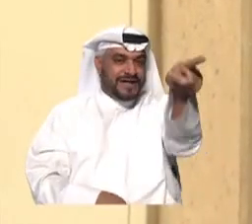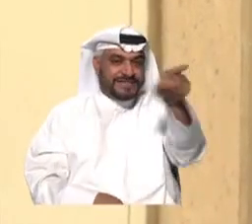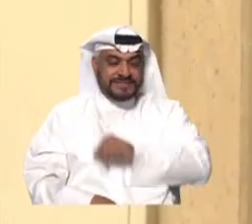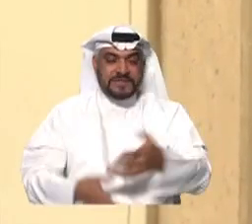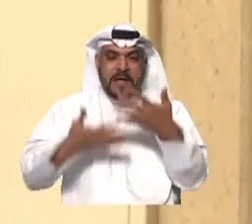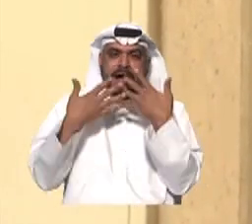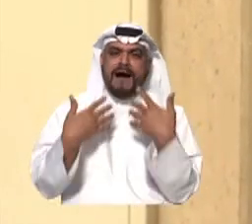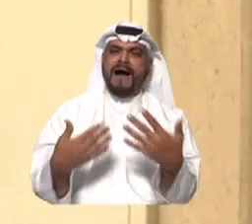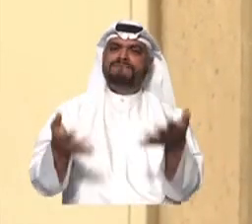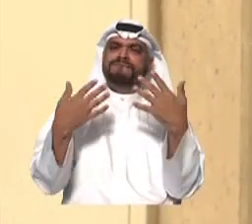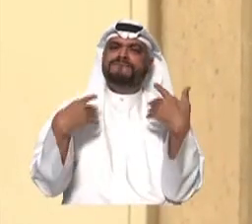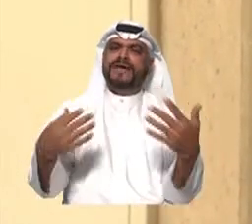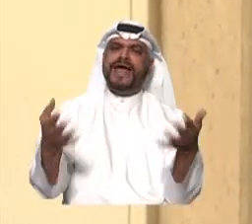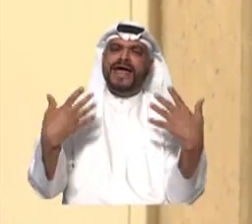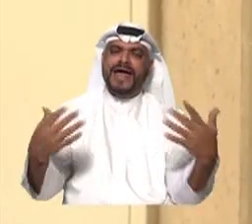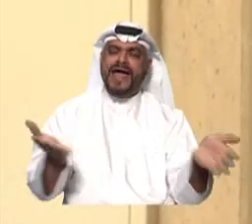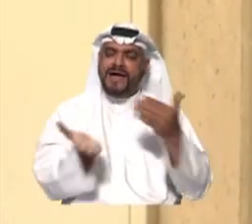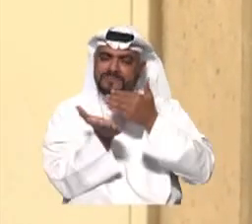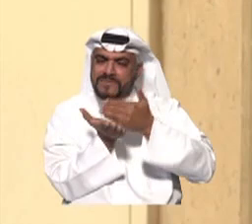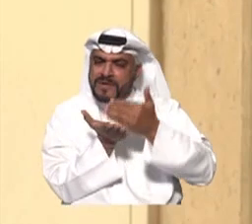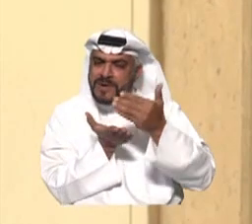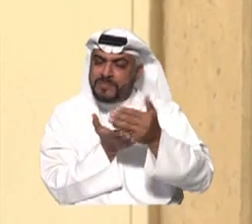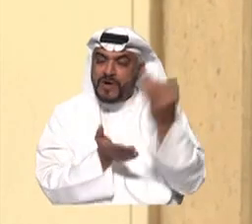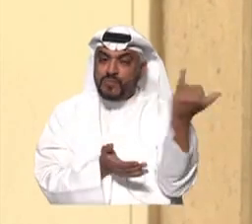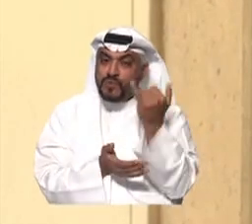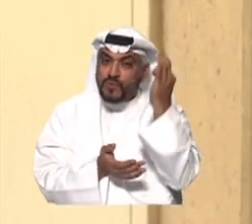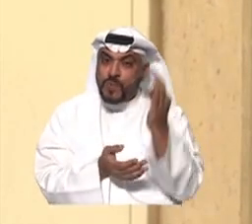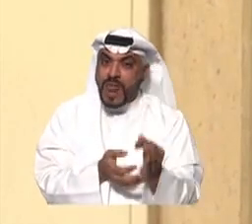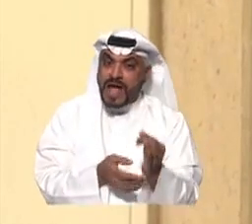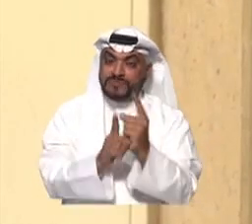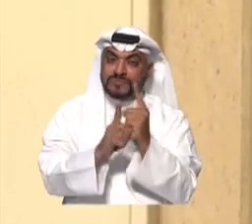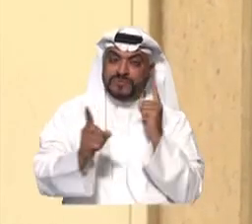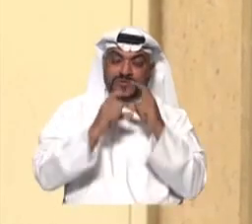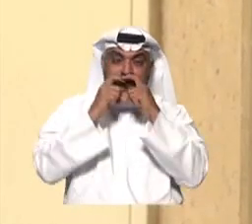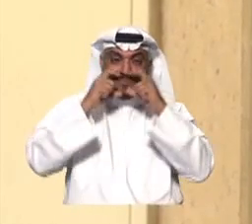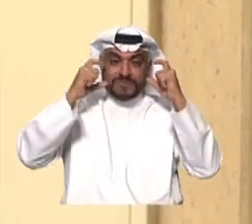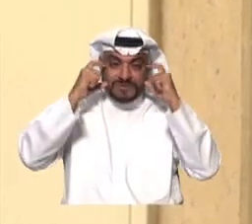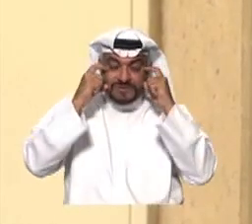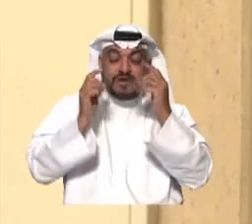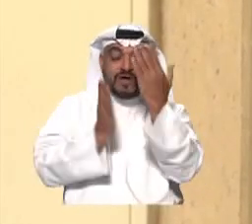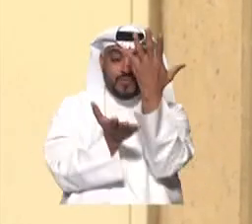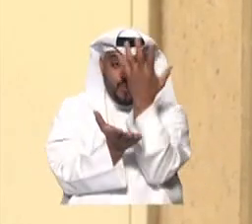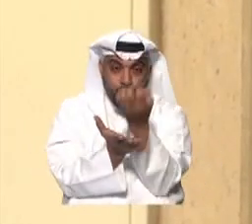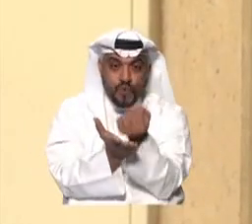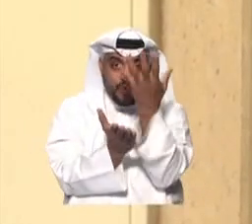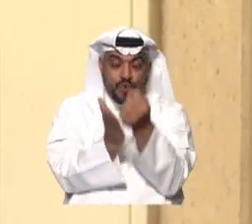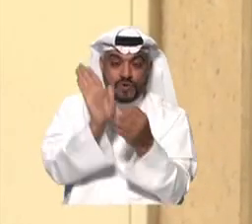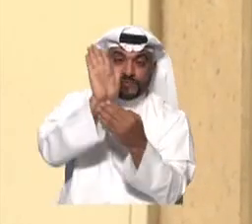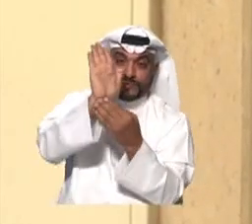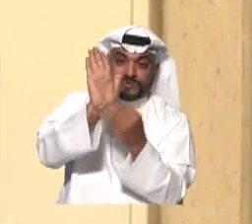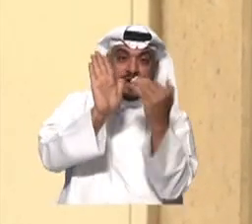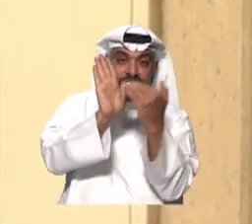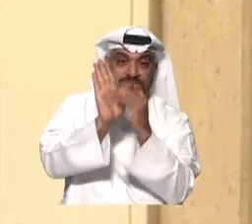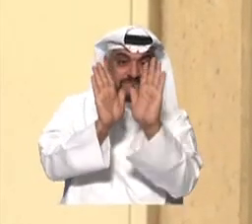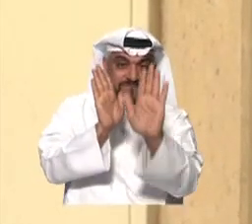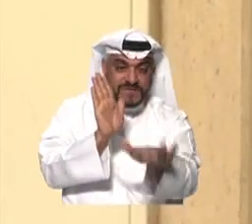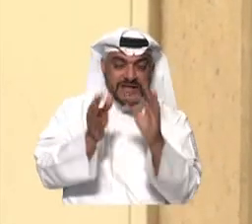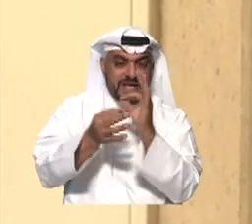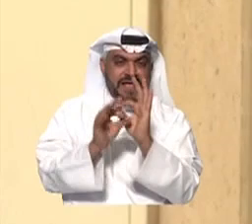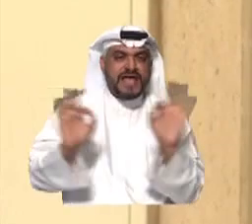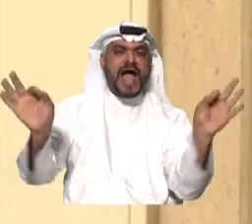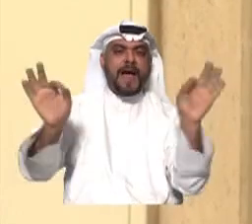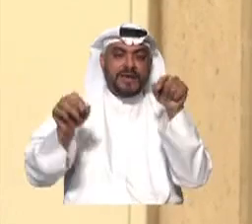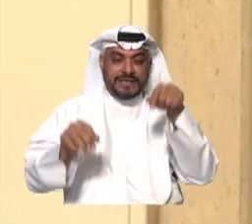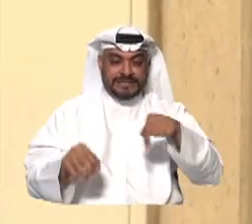في التعامل وأكيد تطبيق الإجراءات والاشتراطات الصحية وأيضا القرارات التي نص عليها مجلس الوزراء بالنسبة